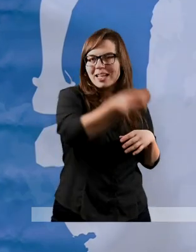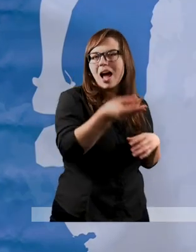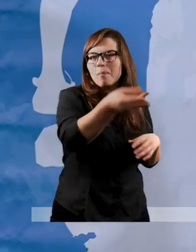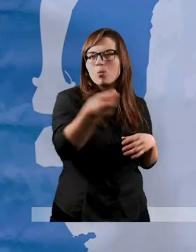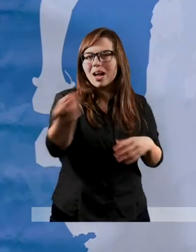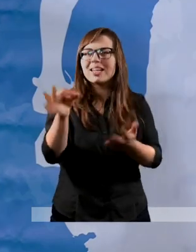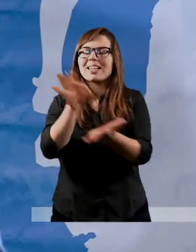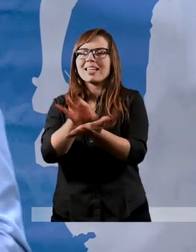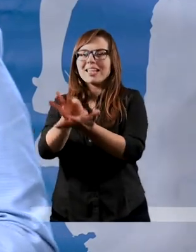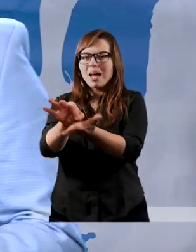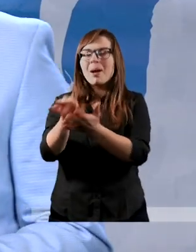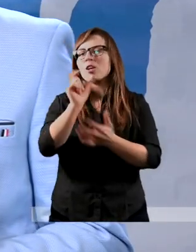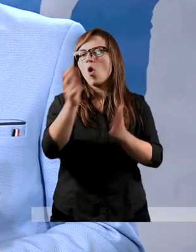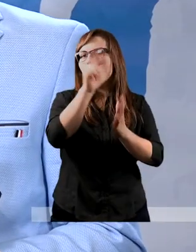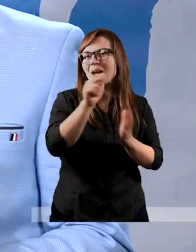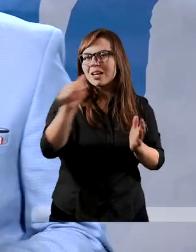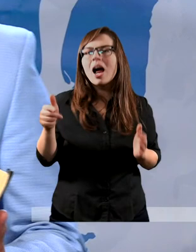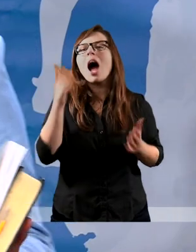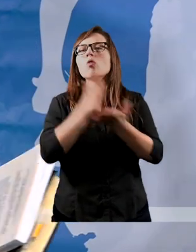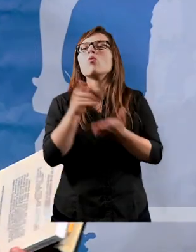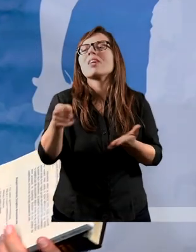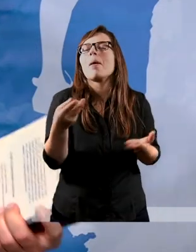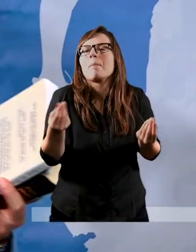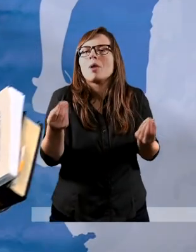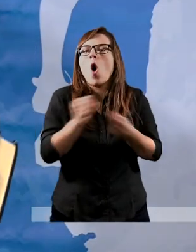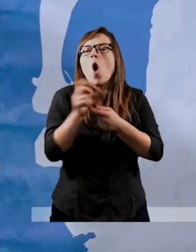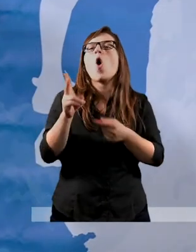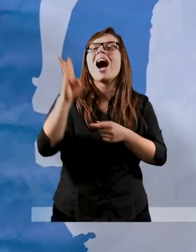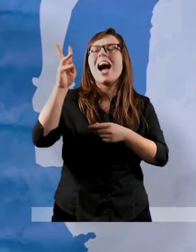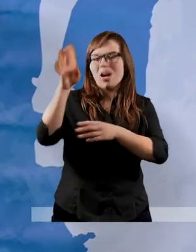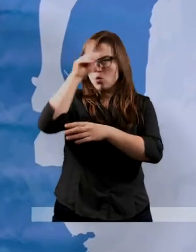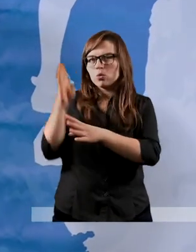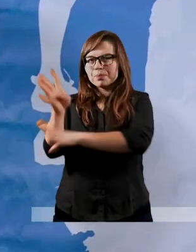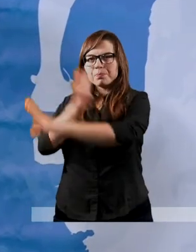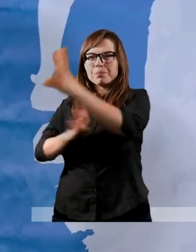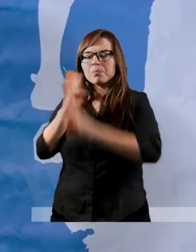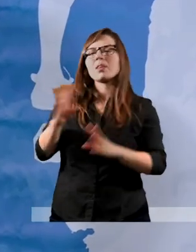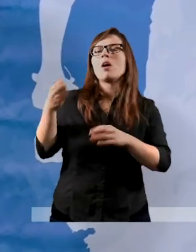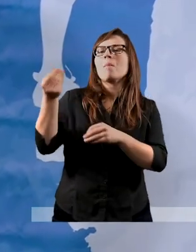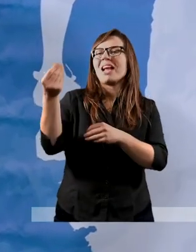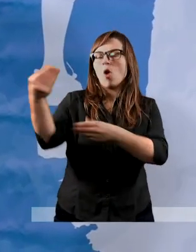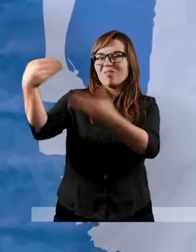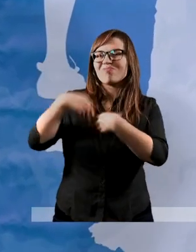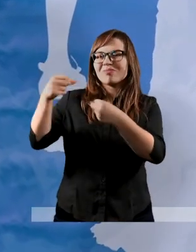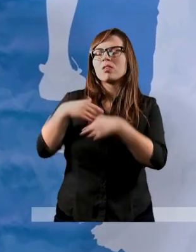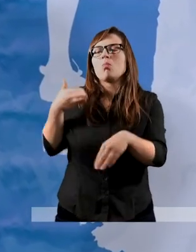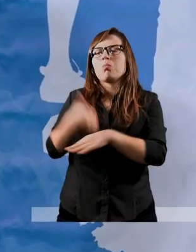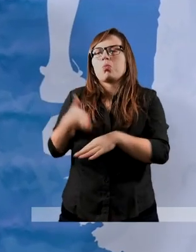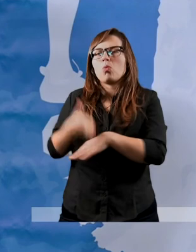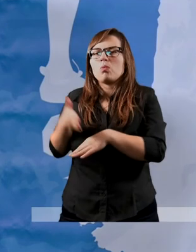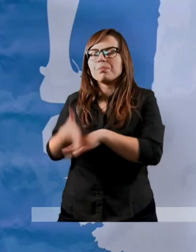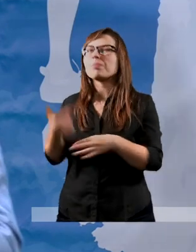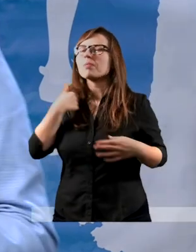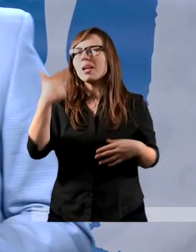zapłacić systematycznie co miesiąc, a niestety pieniądze od klientów wpływały z dużym dosyć opóźnieniem. I pamiętam